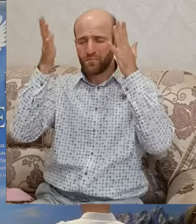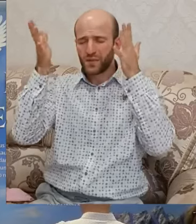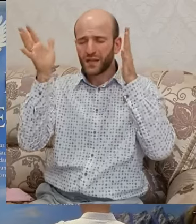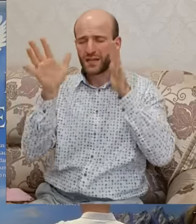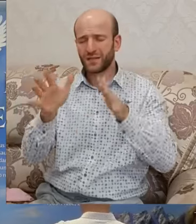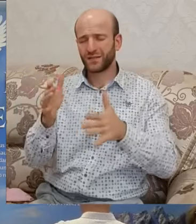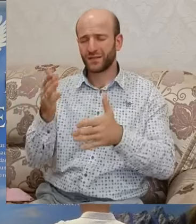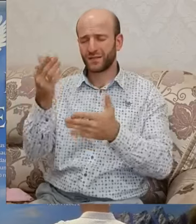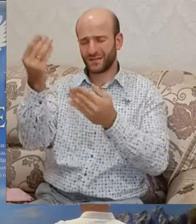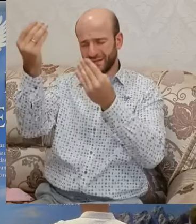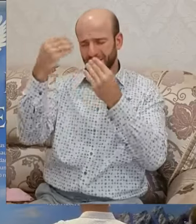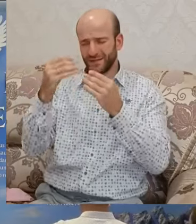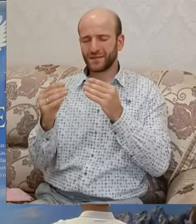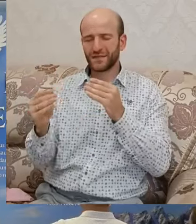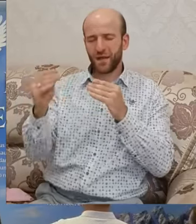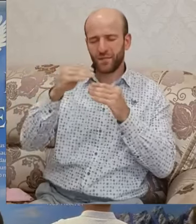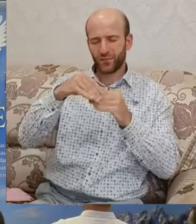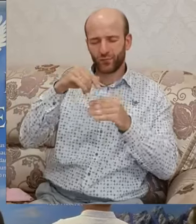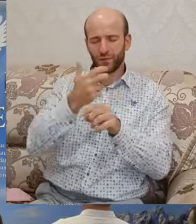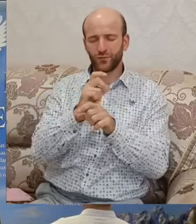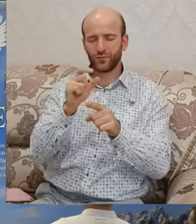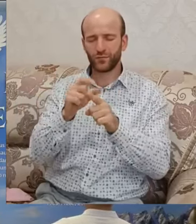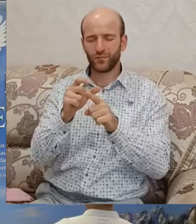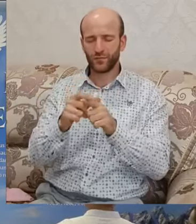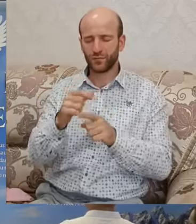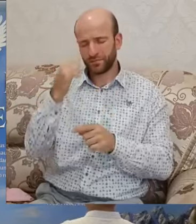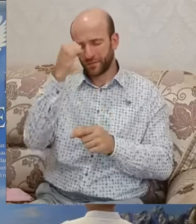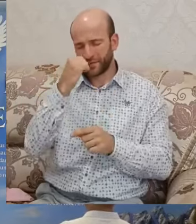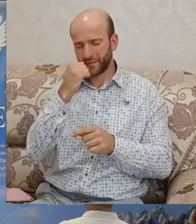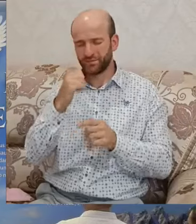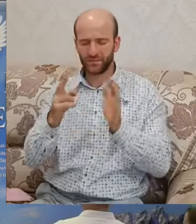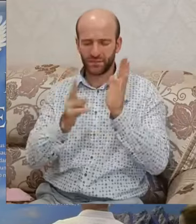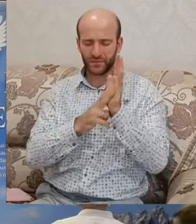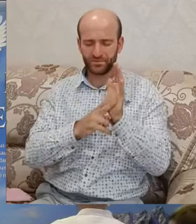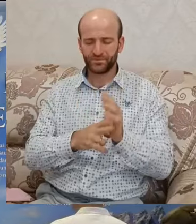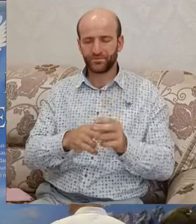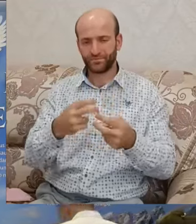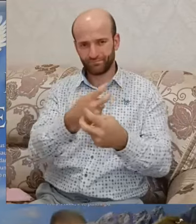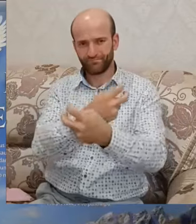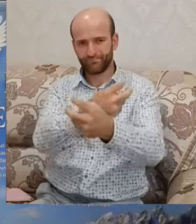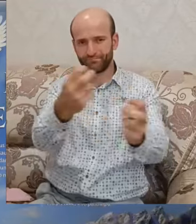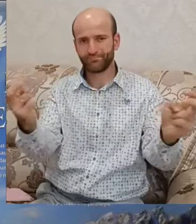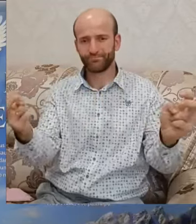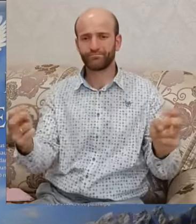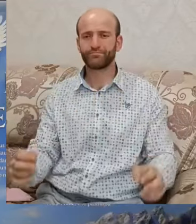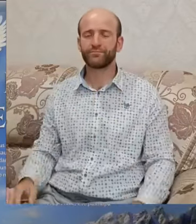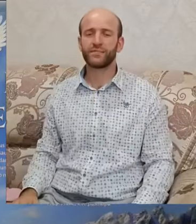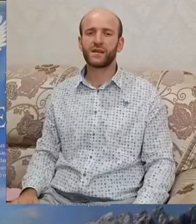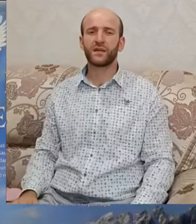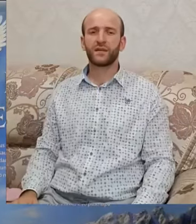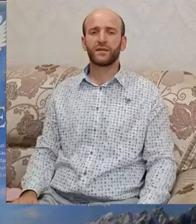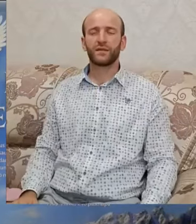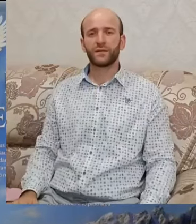Amen. Аминь. Ačiū, Viešpačiu. Спасибо Господу. Прошу, mes sėstis. Пожалуйста, садитесь.